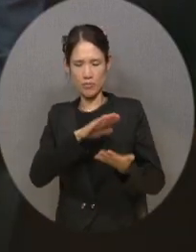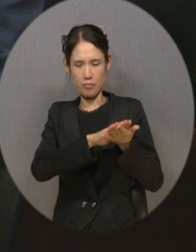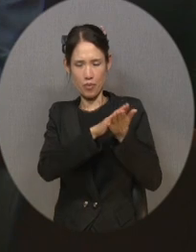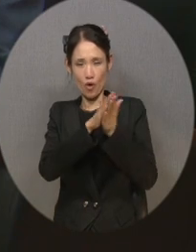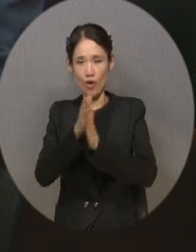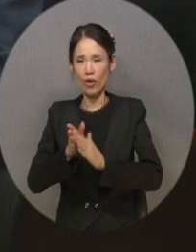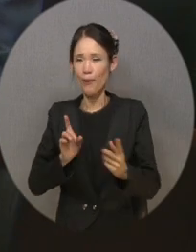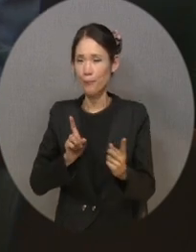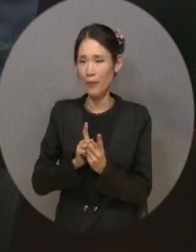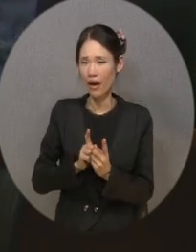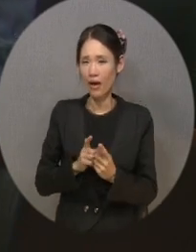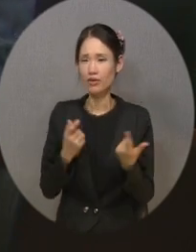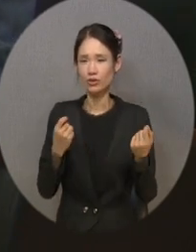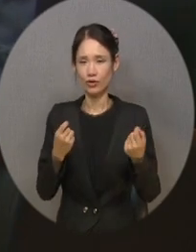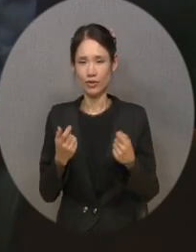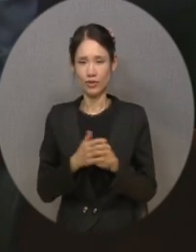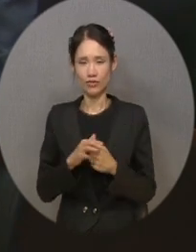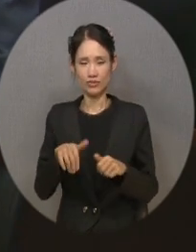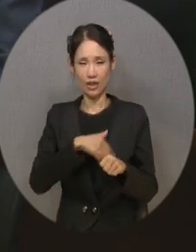장애계 상황은 어땠습니까?